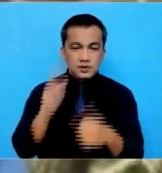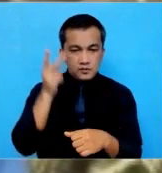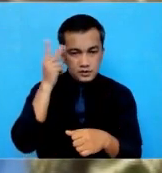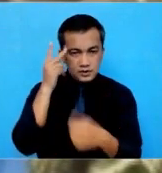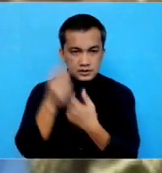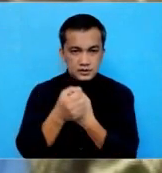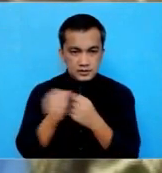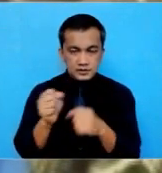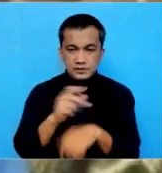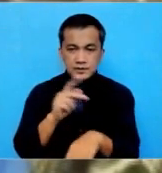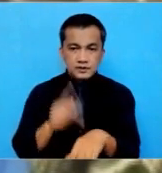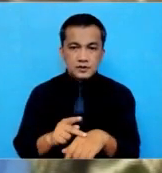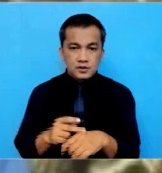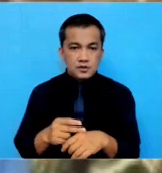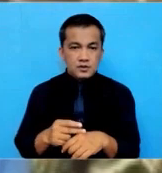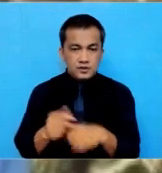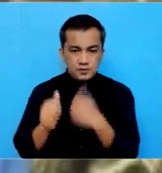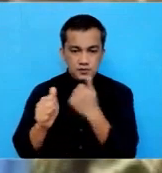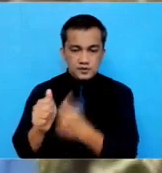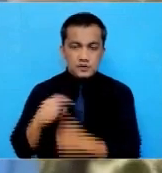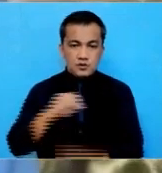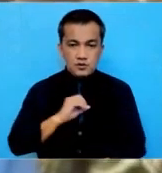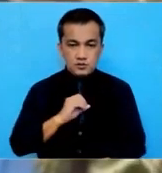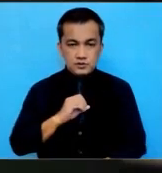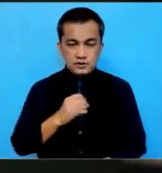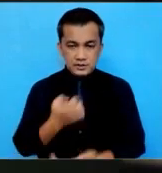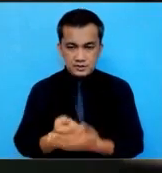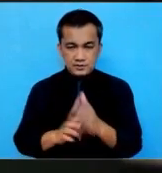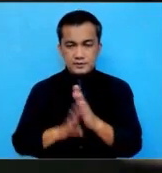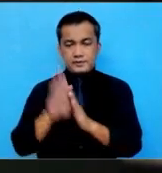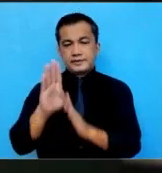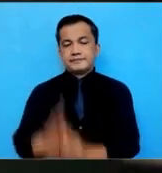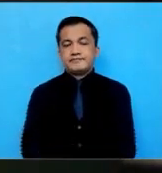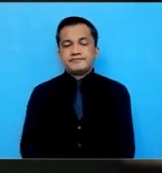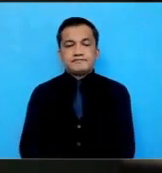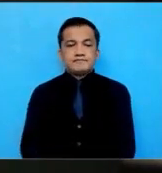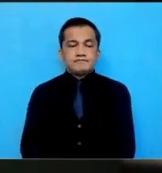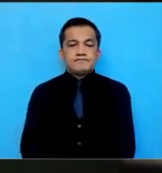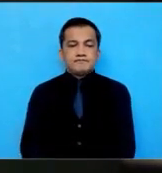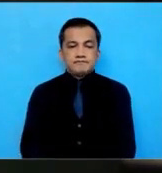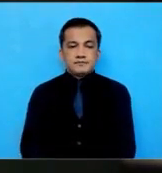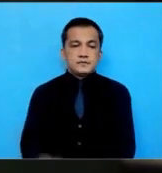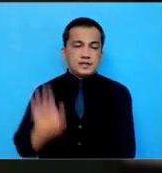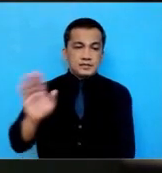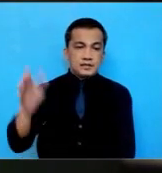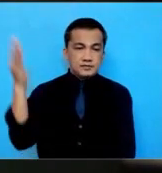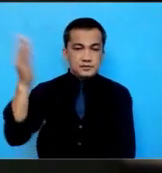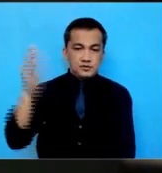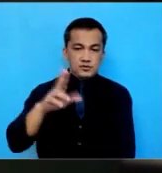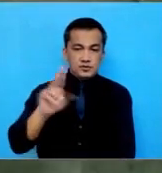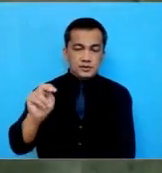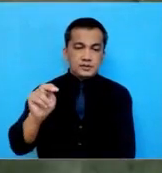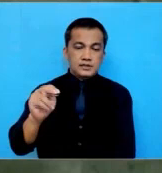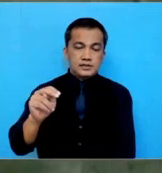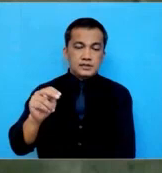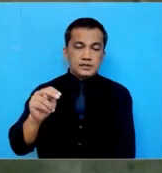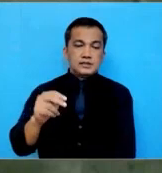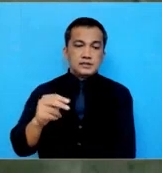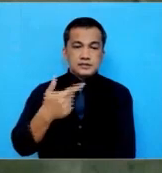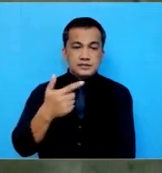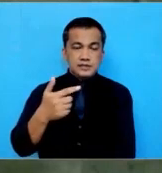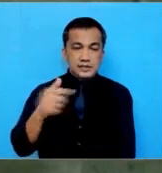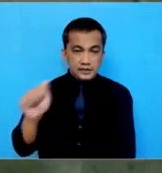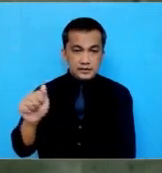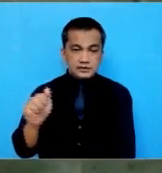the Philippines to pursue our own economic development in the area. Sa kanyang talumpati sa UN General Assembly, hindi